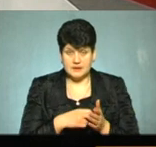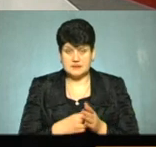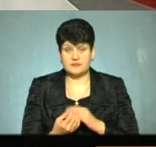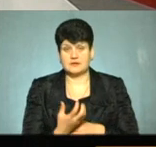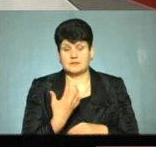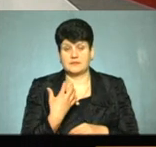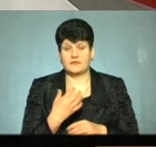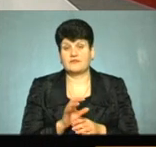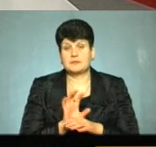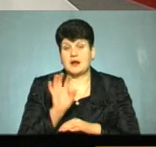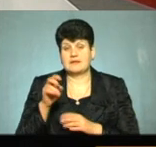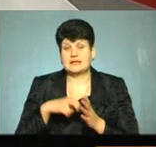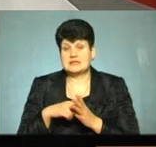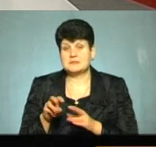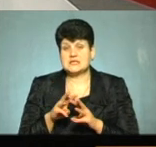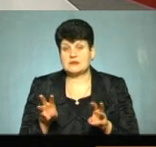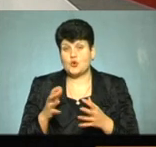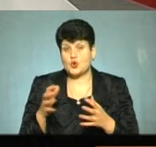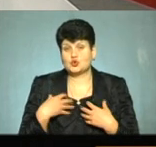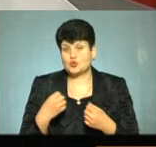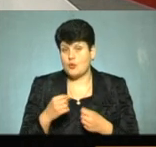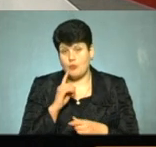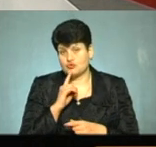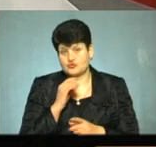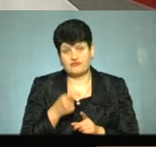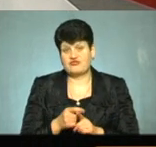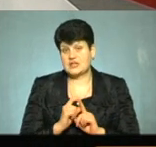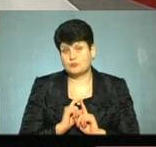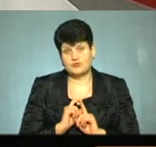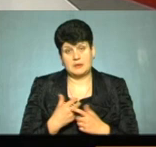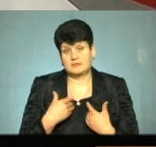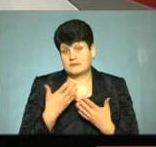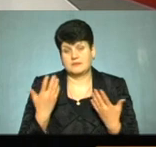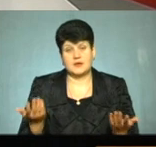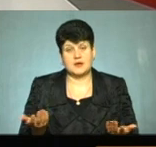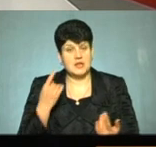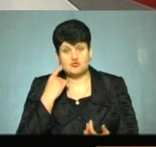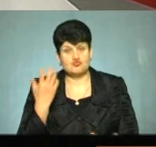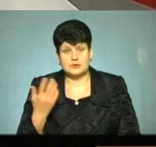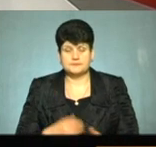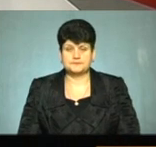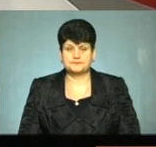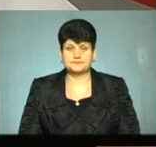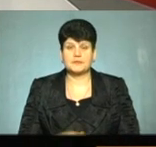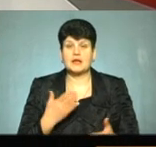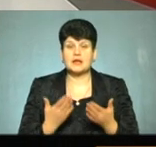свою чергу, надіслали лист до Міністерства охорони здоров'я. І поки що жодної відповіді ми не маємо і не чули. А якщо говорити про ті